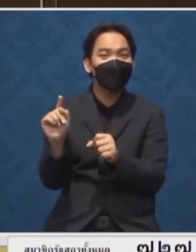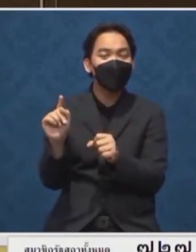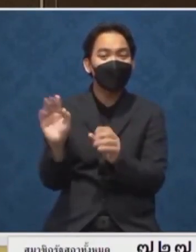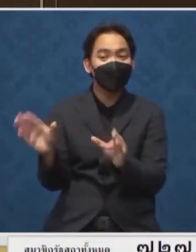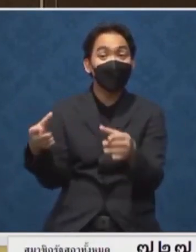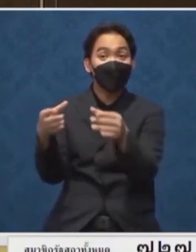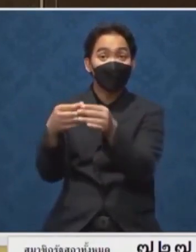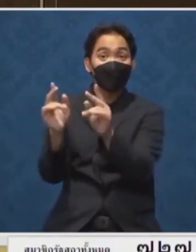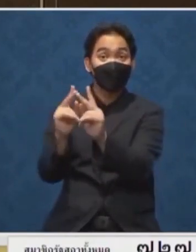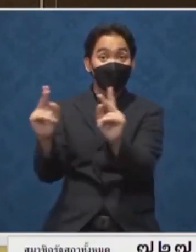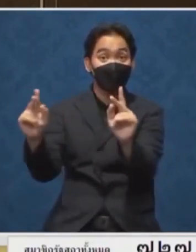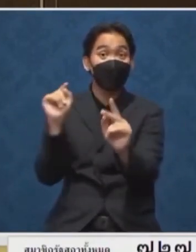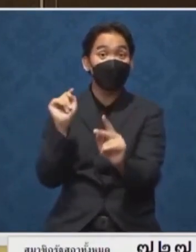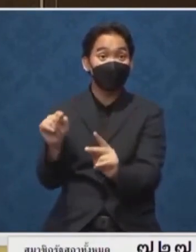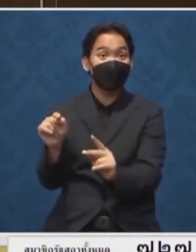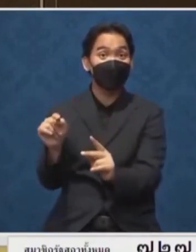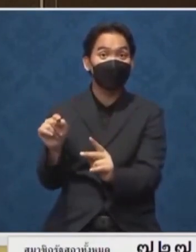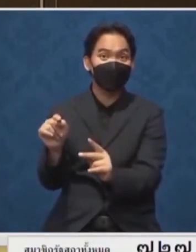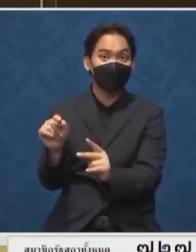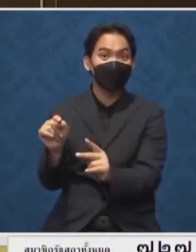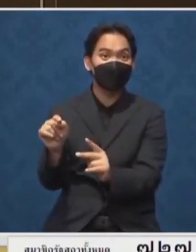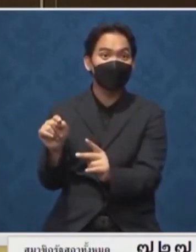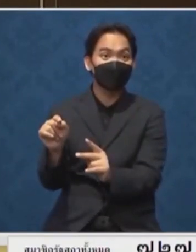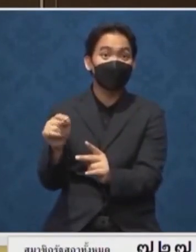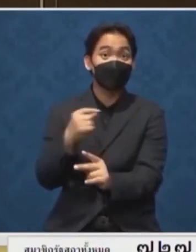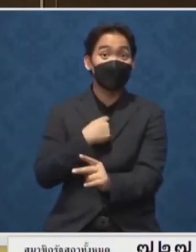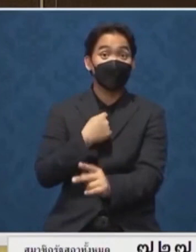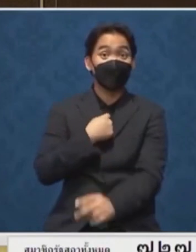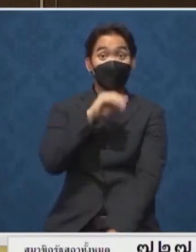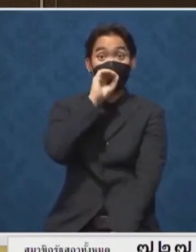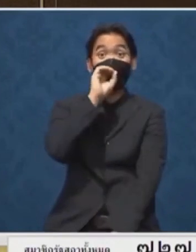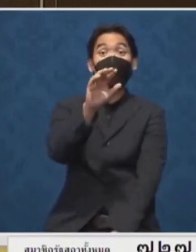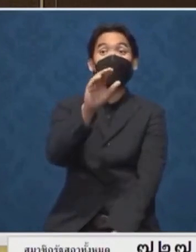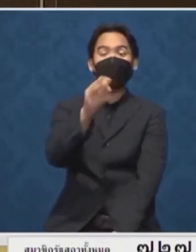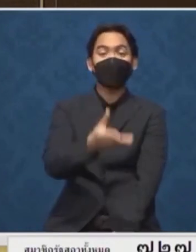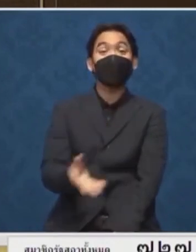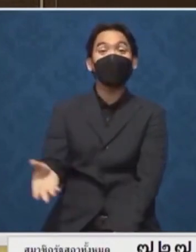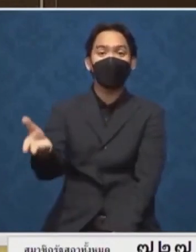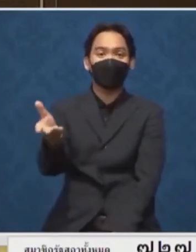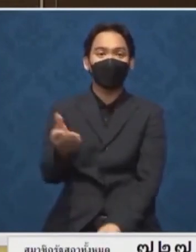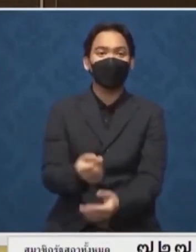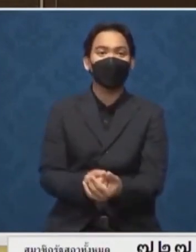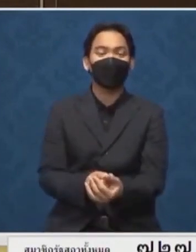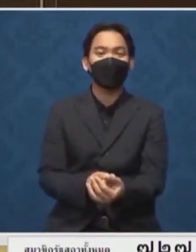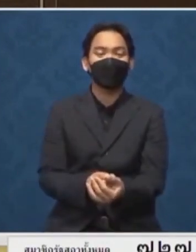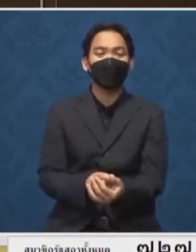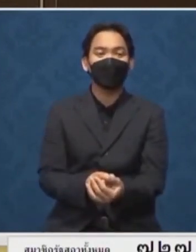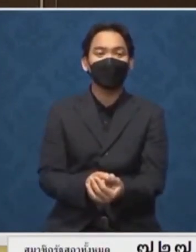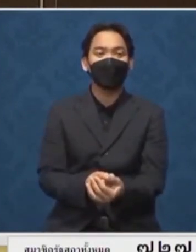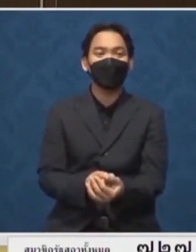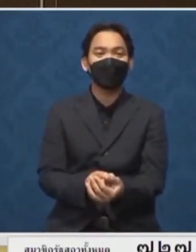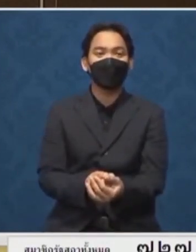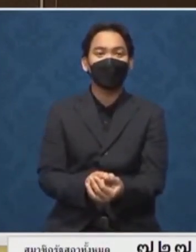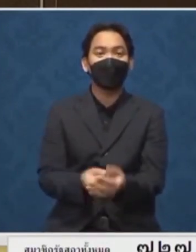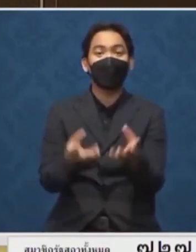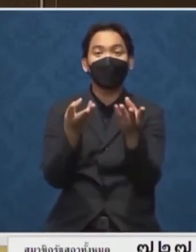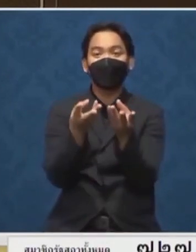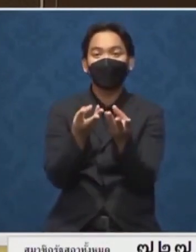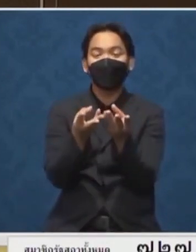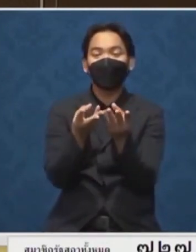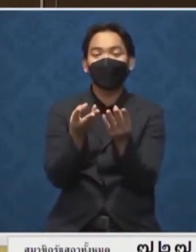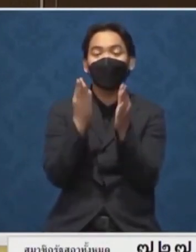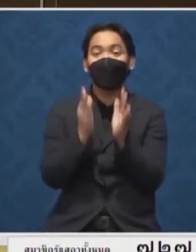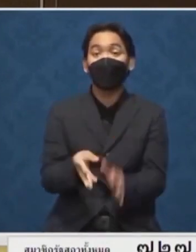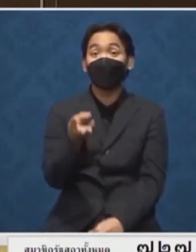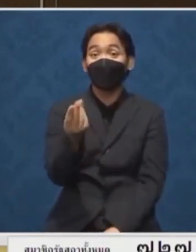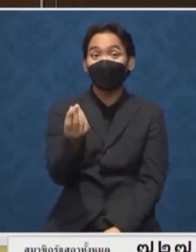การที่ผมได้เรียนให้ที่ประชุมทราบแล้วว่าองค์ประชุมคือ403ท่าน